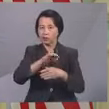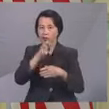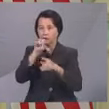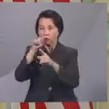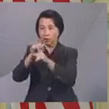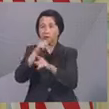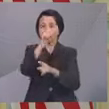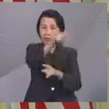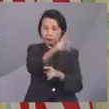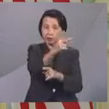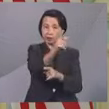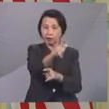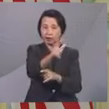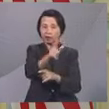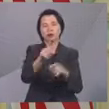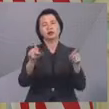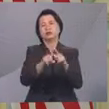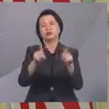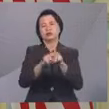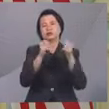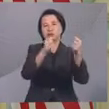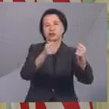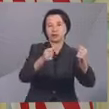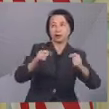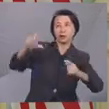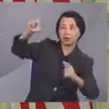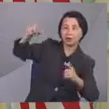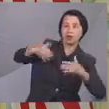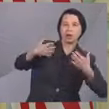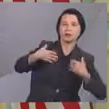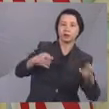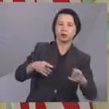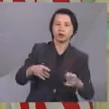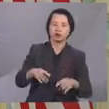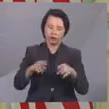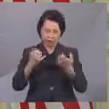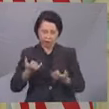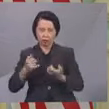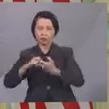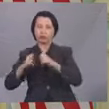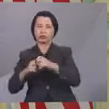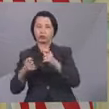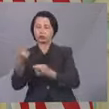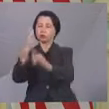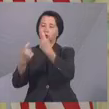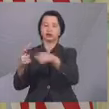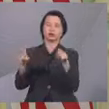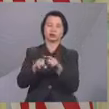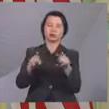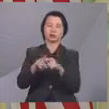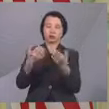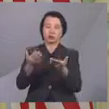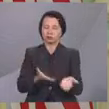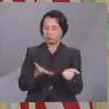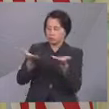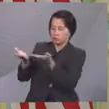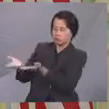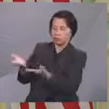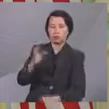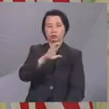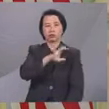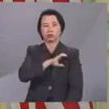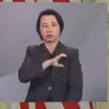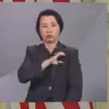Kuala Lumpur. Jadi perkara yang sama mungkinlah. Ini isunya hampir sama. Jadi saya serahkan kepada pihak